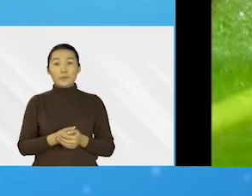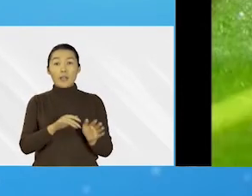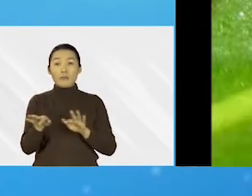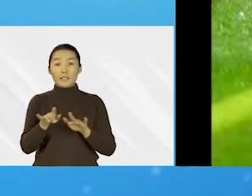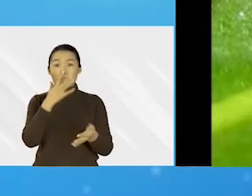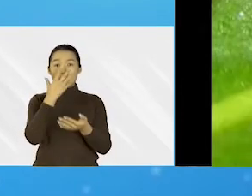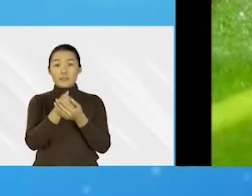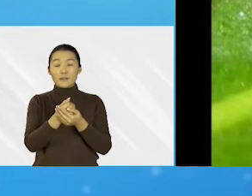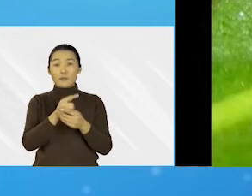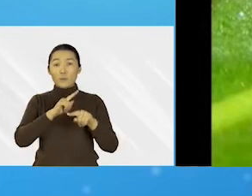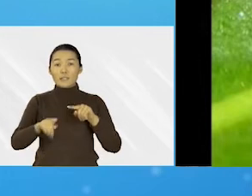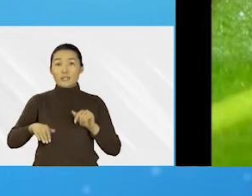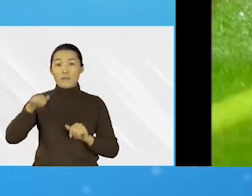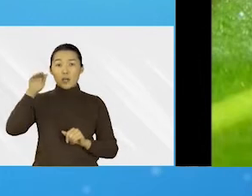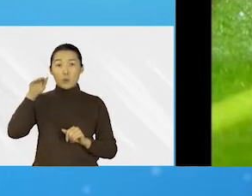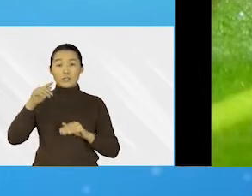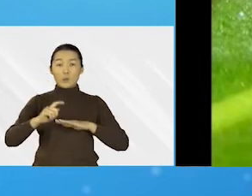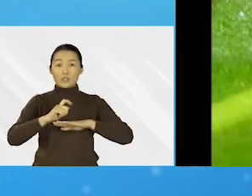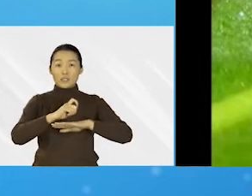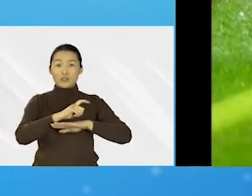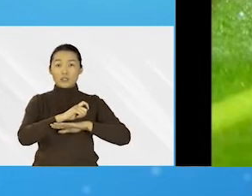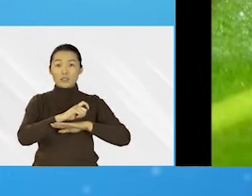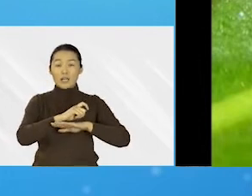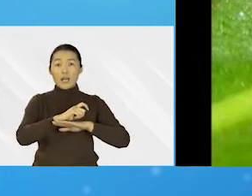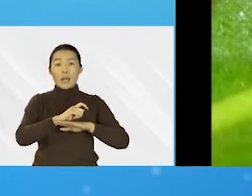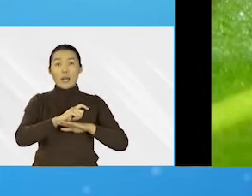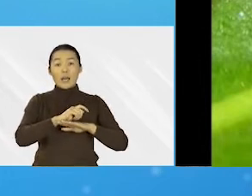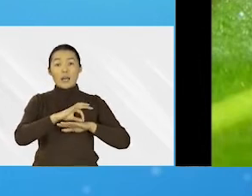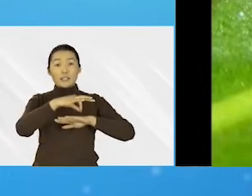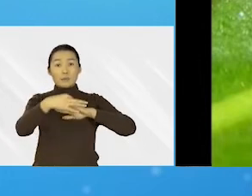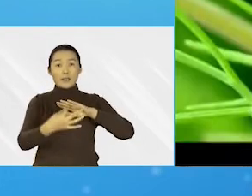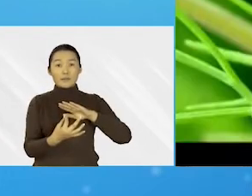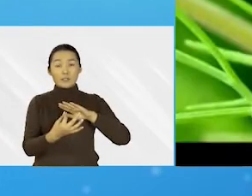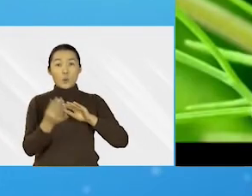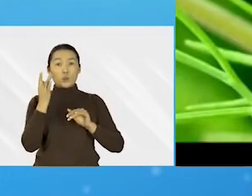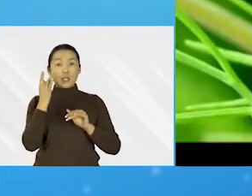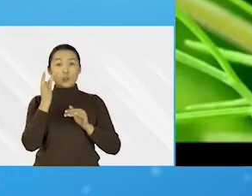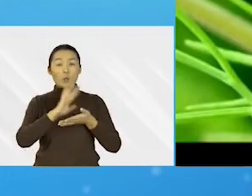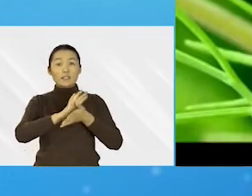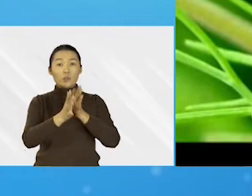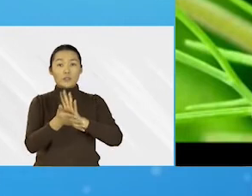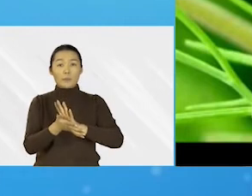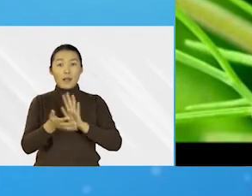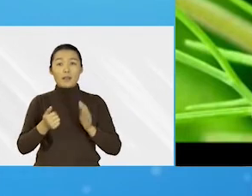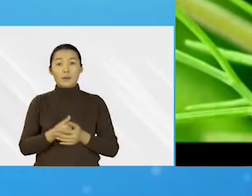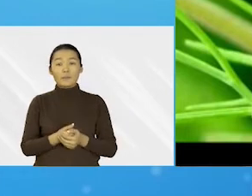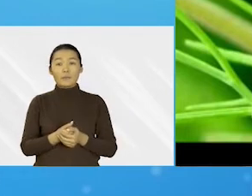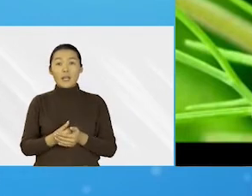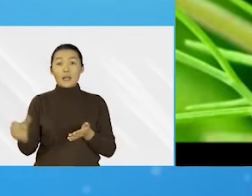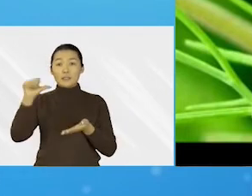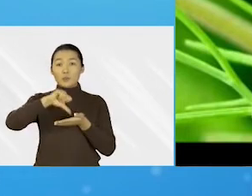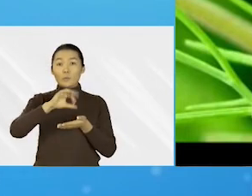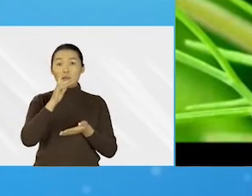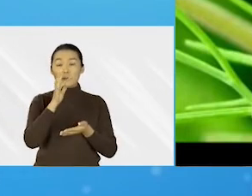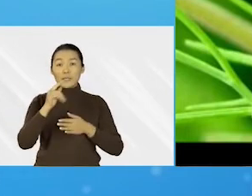своего быстрого роста гусеничная личинка периодически линяет, сбрасывая кожу, которая становится мала. Наступает момент,